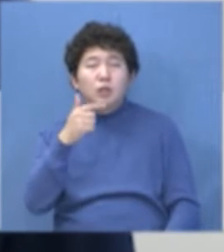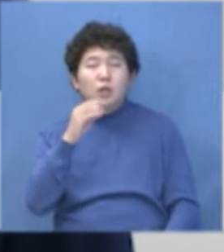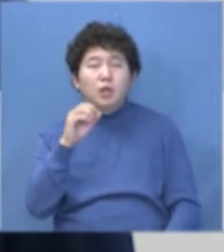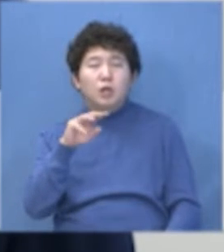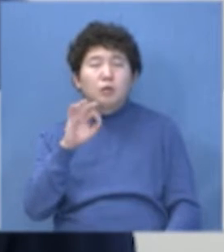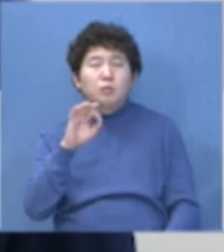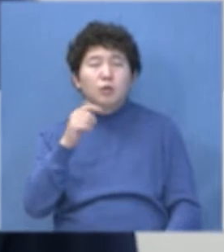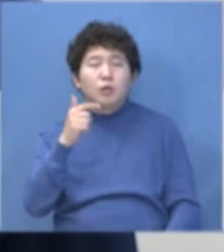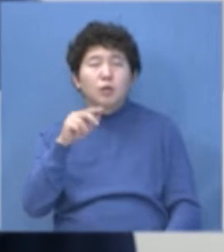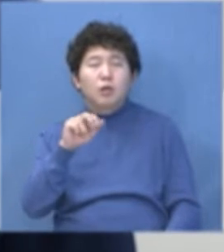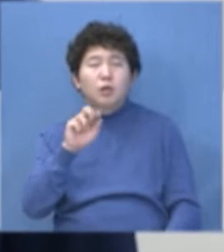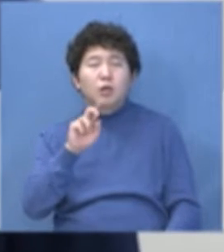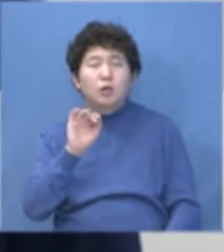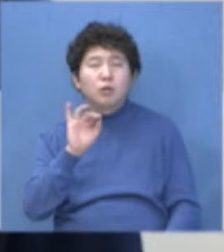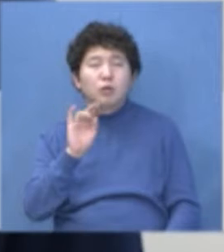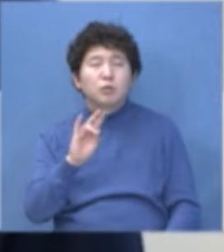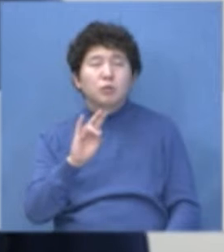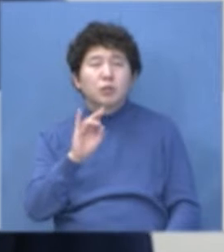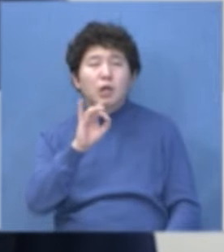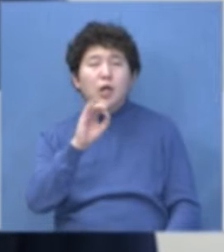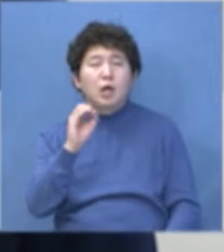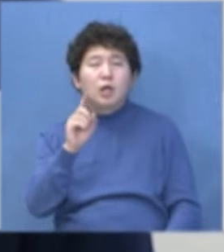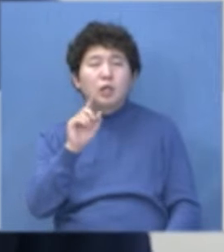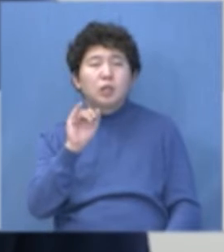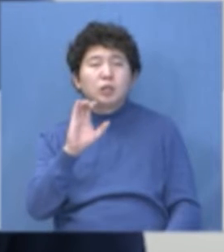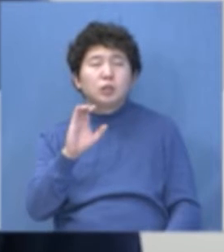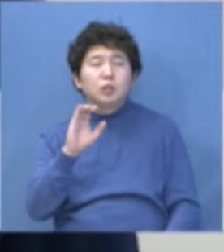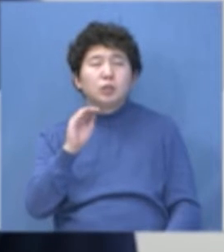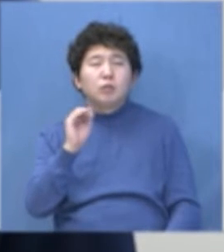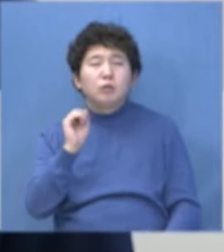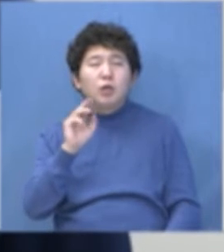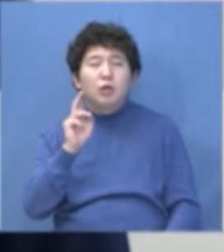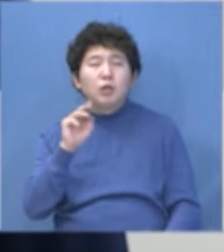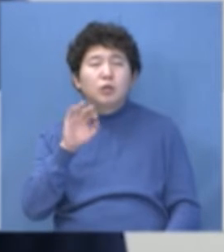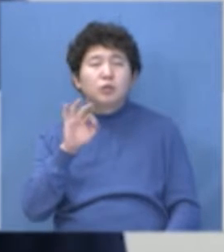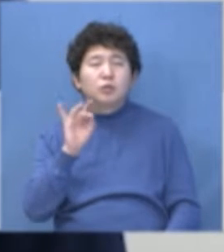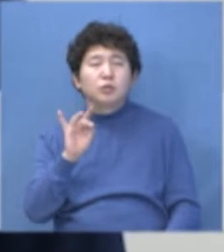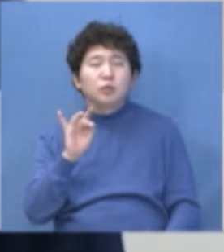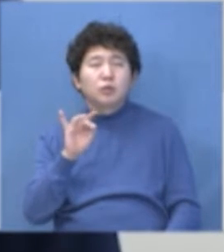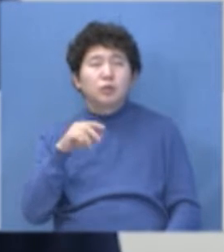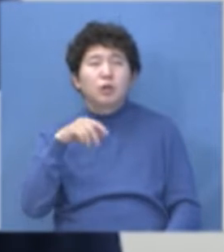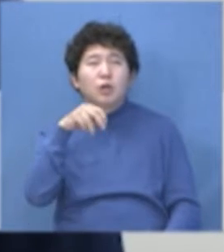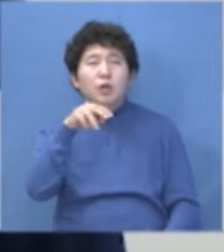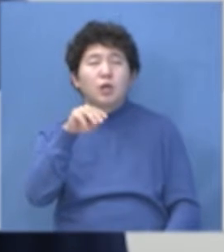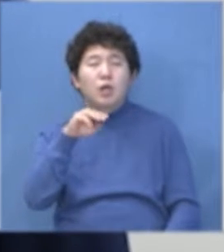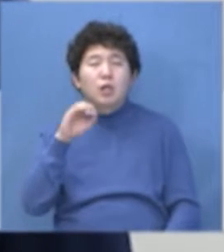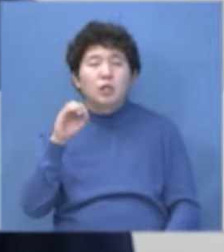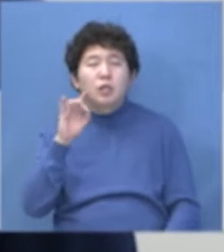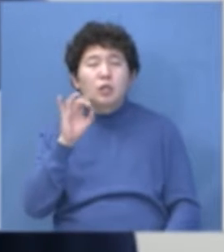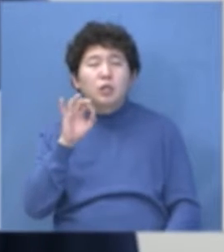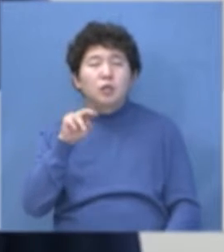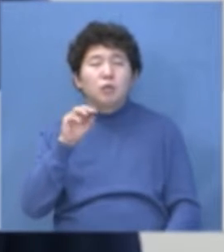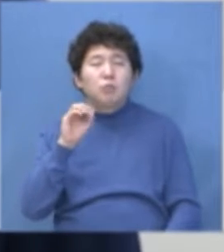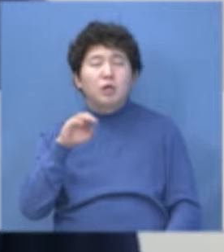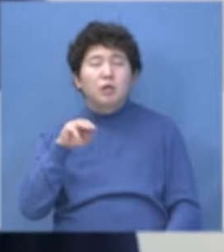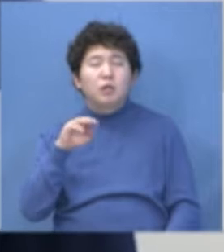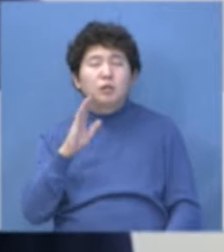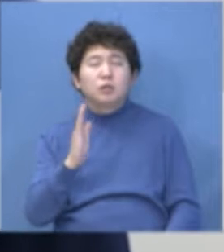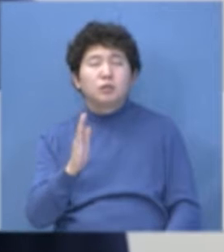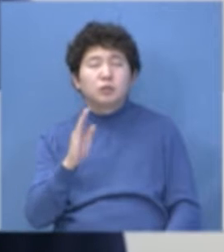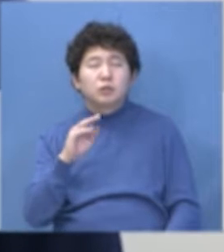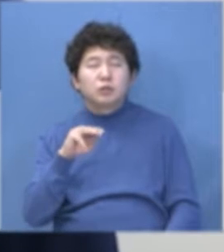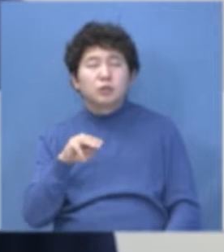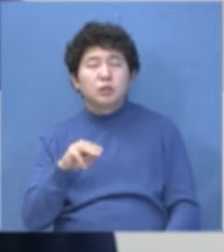пробу, АЛТ-фермент. После сдачи анализов донор идет к терапевту. Там все конфиденциально.